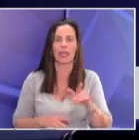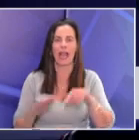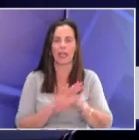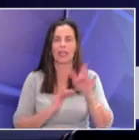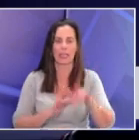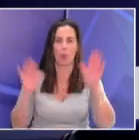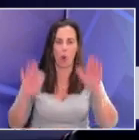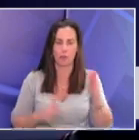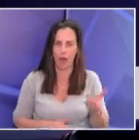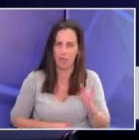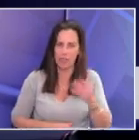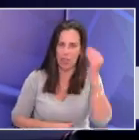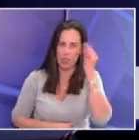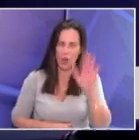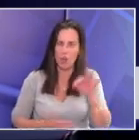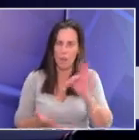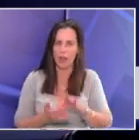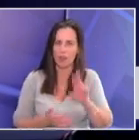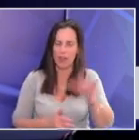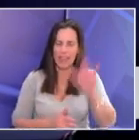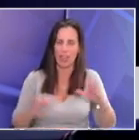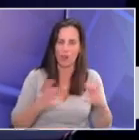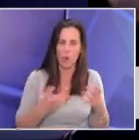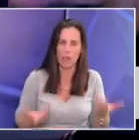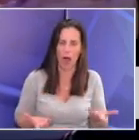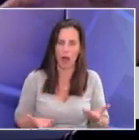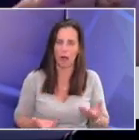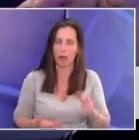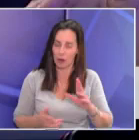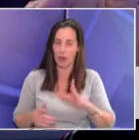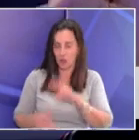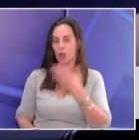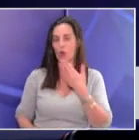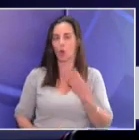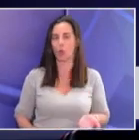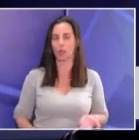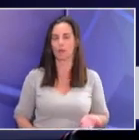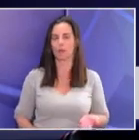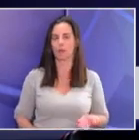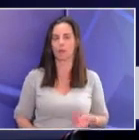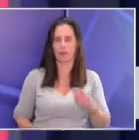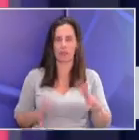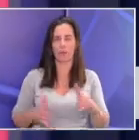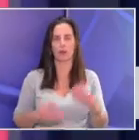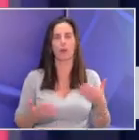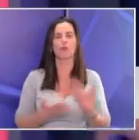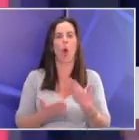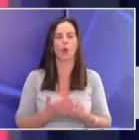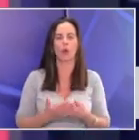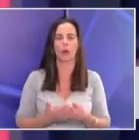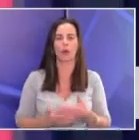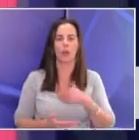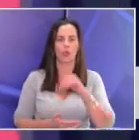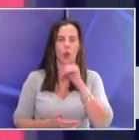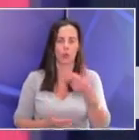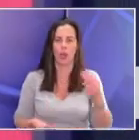ורק נגד מוסלמים, אבל צריך לזכור שברגע שיוצאים נגד קבוצות, ברשימה נמצאים גם היהודים, וזה מפחיד אותם. אני עכשיו, השורה התחתונה, אני לא